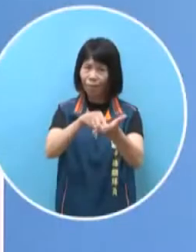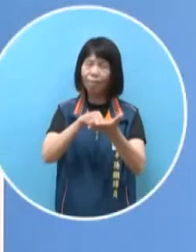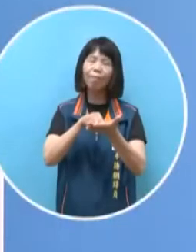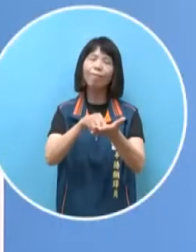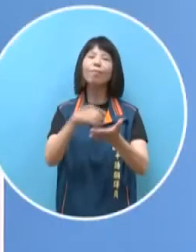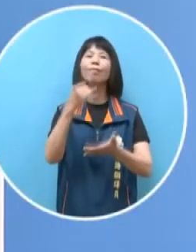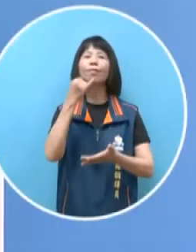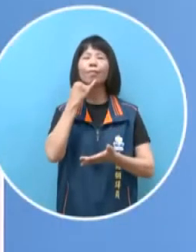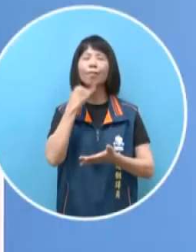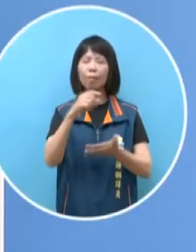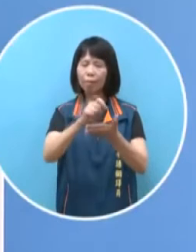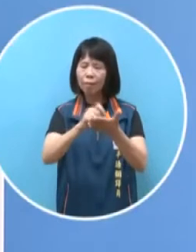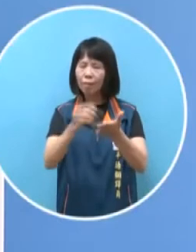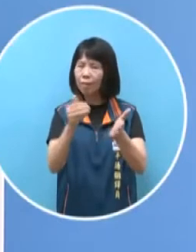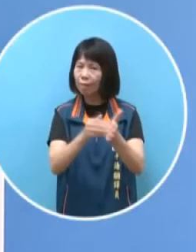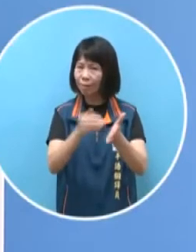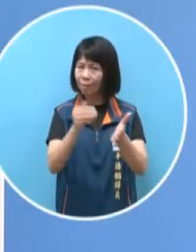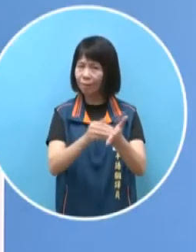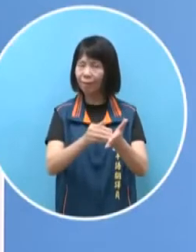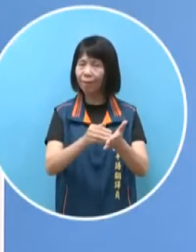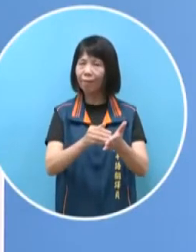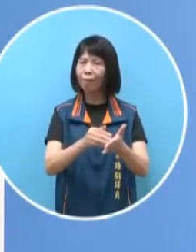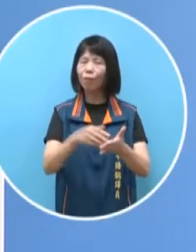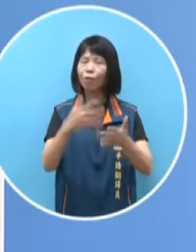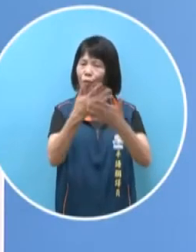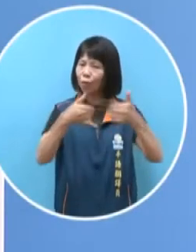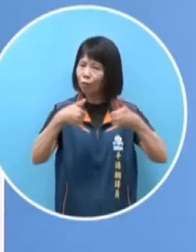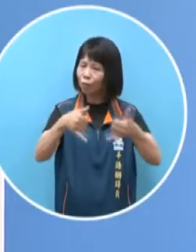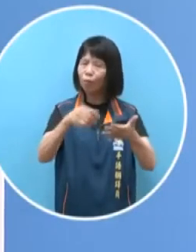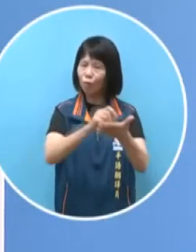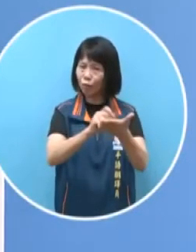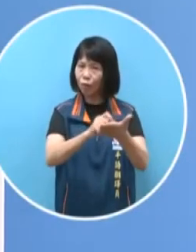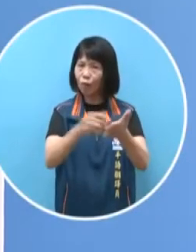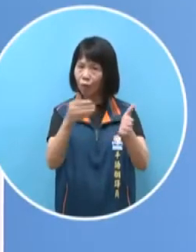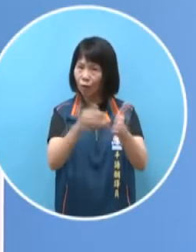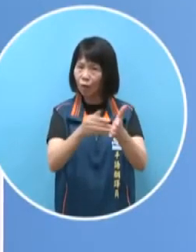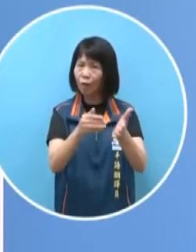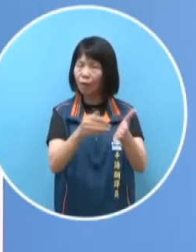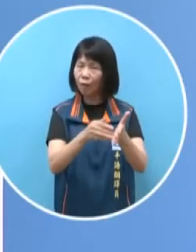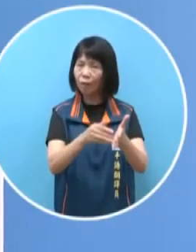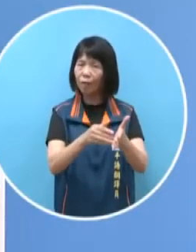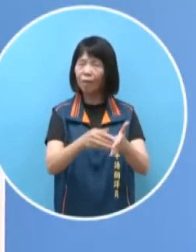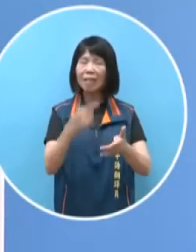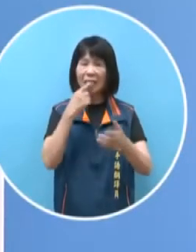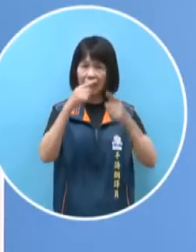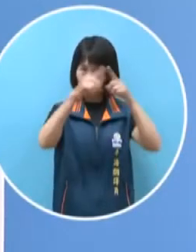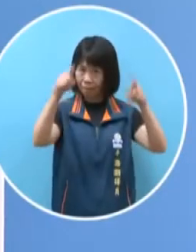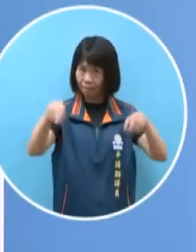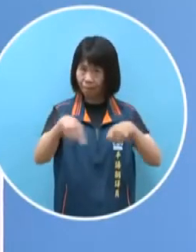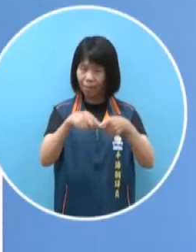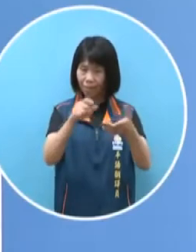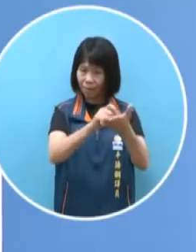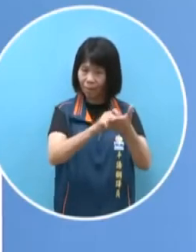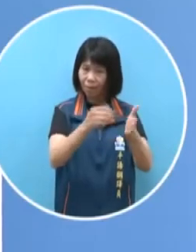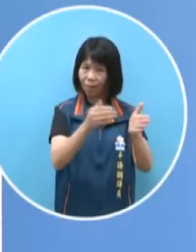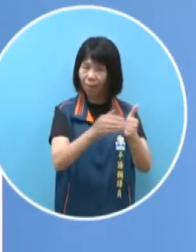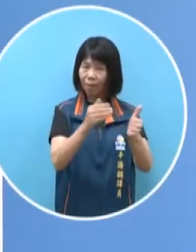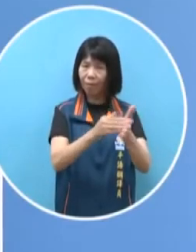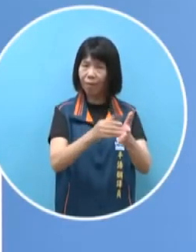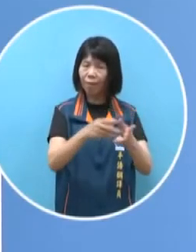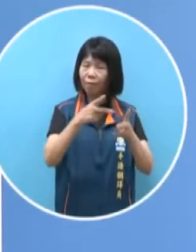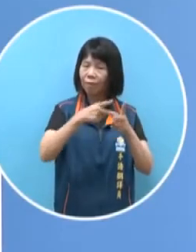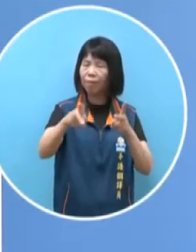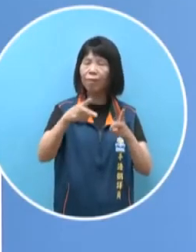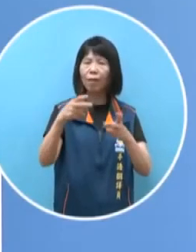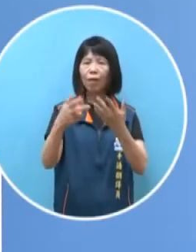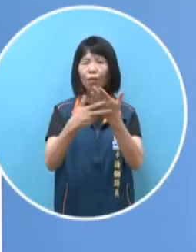书，填写完毕之后，或者在线上填写，纸本的填写呢完毕以后呢，进寄卫